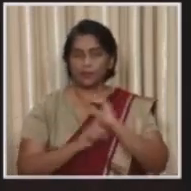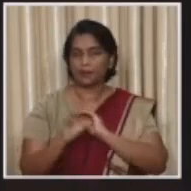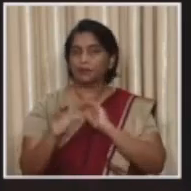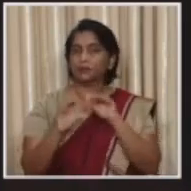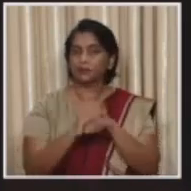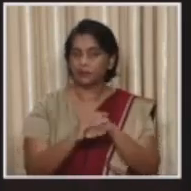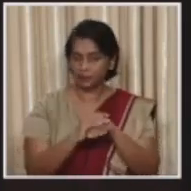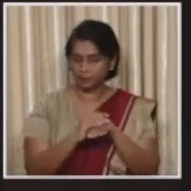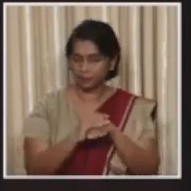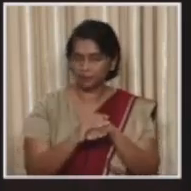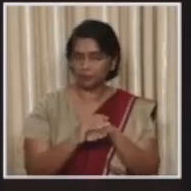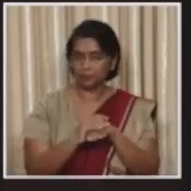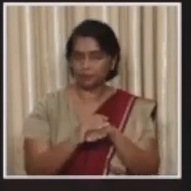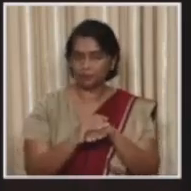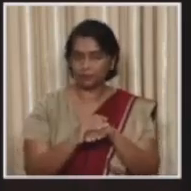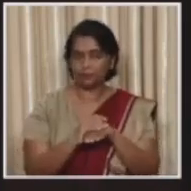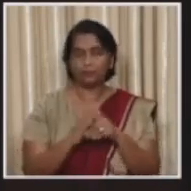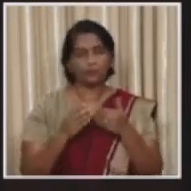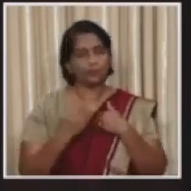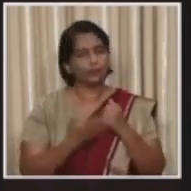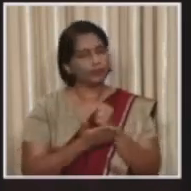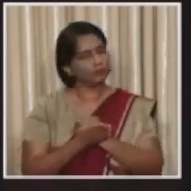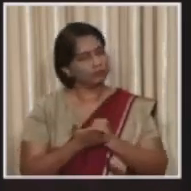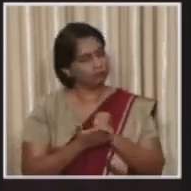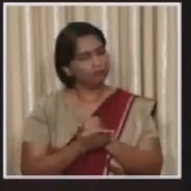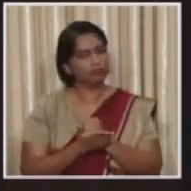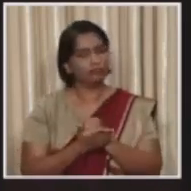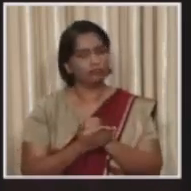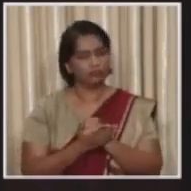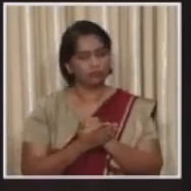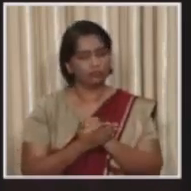කරන අපි සියලු දෙනාම